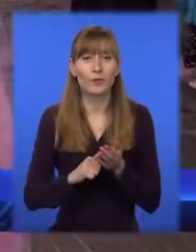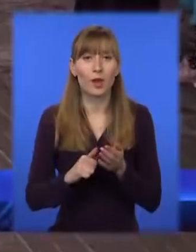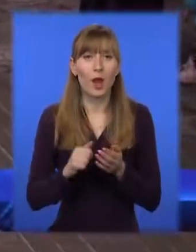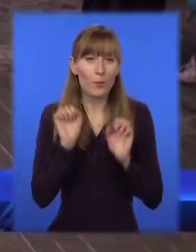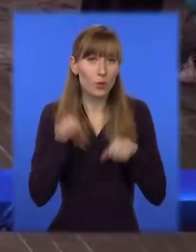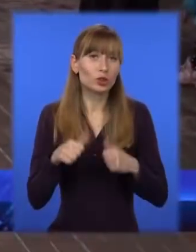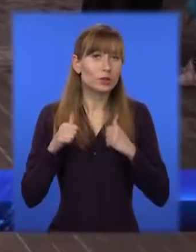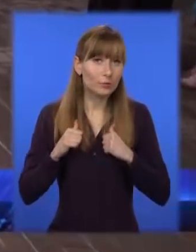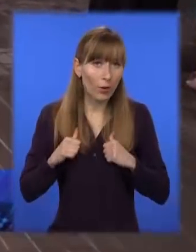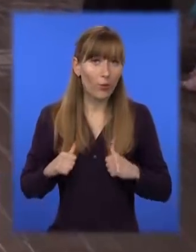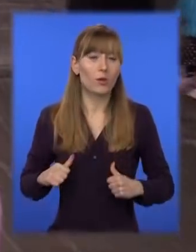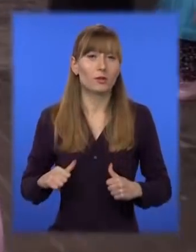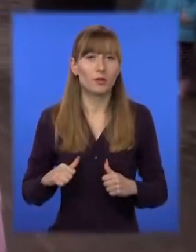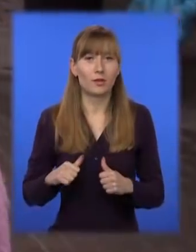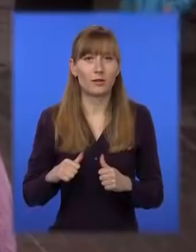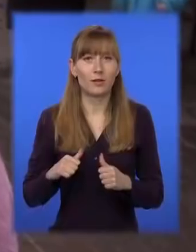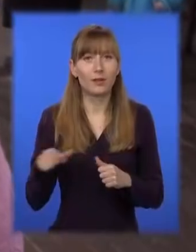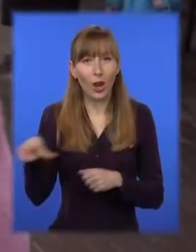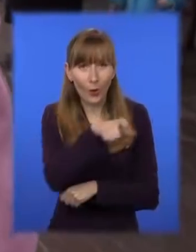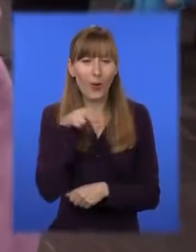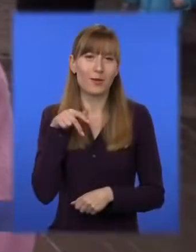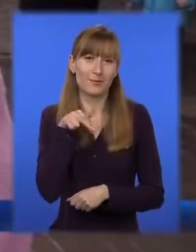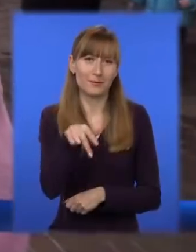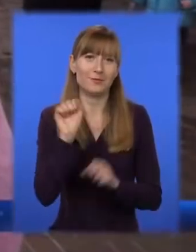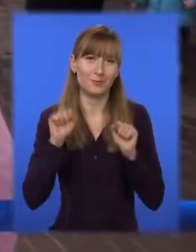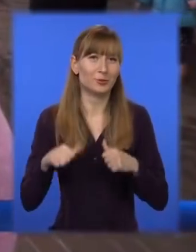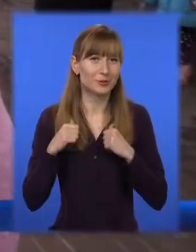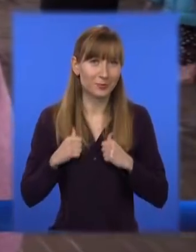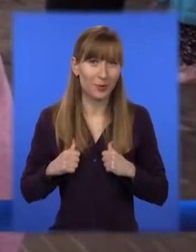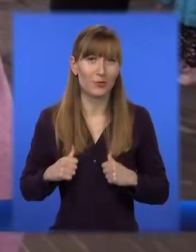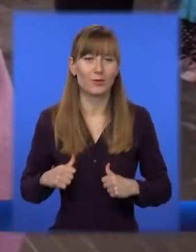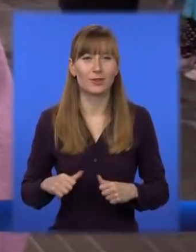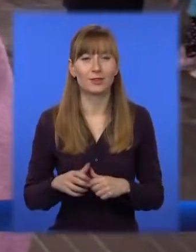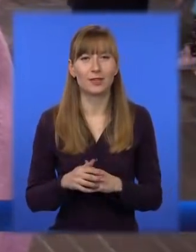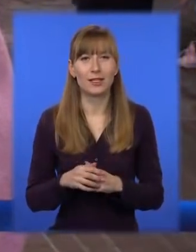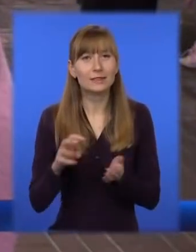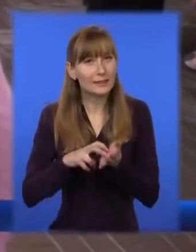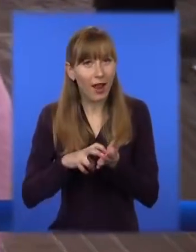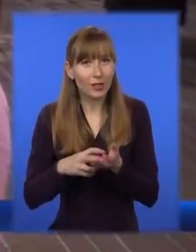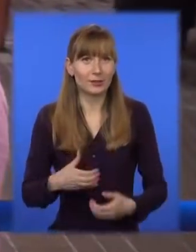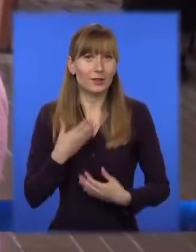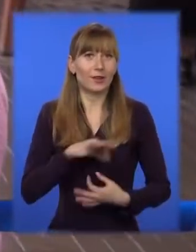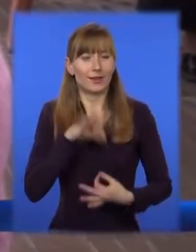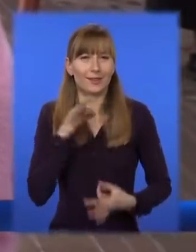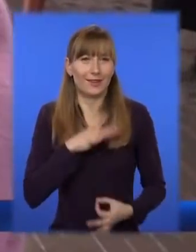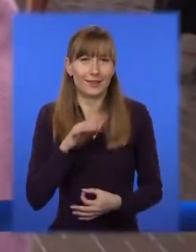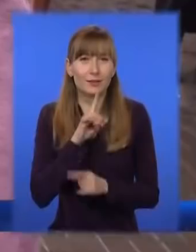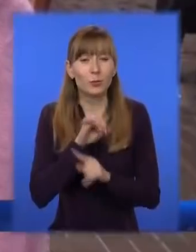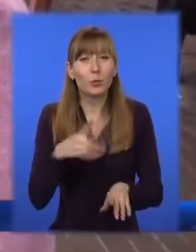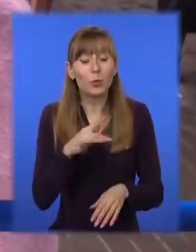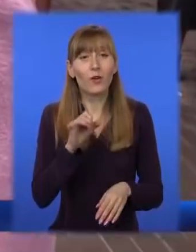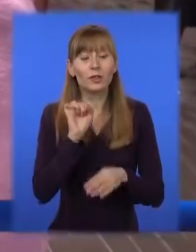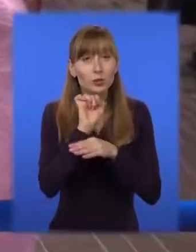чим? Можна спокійно і, ну, як, і дорогу перейти. І не страшно буде, коли вони